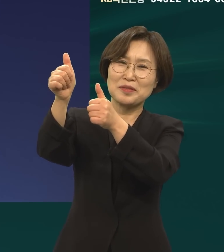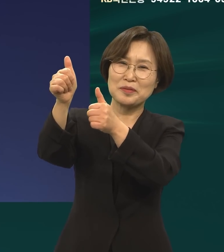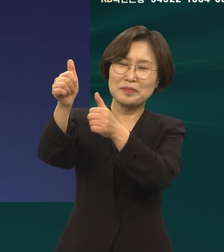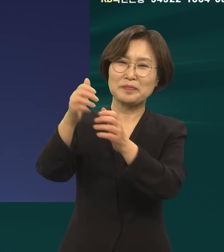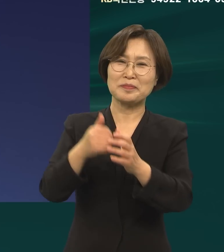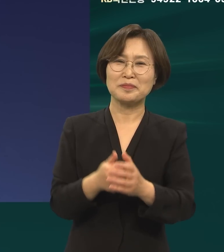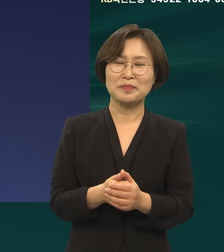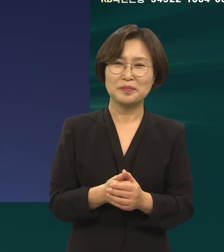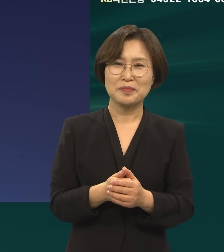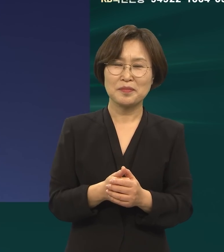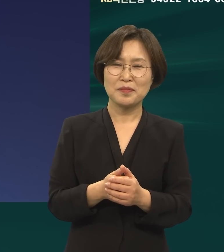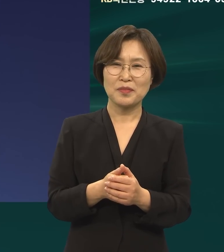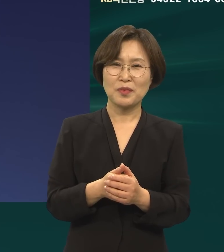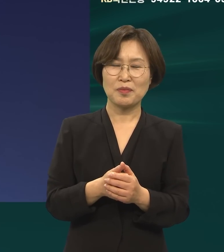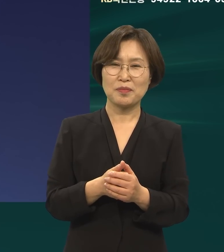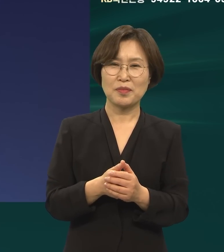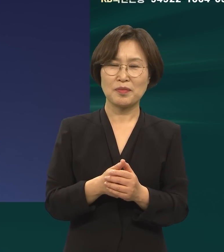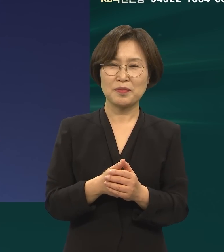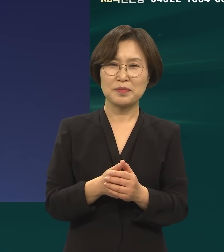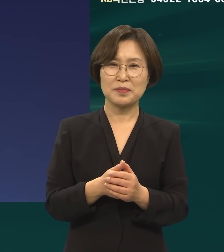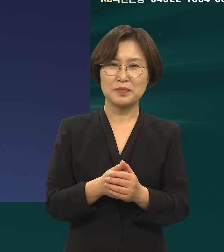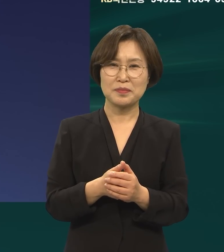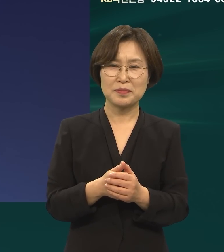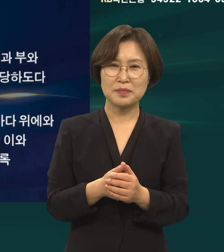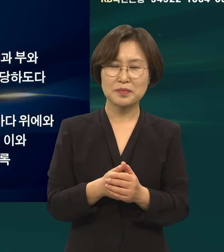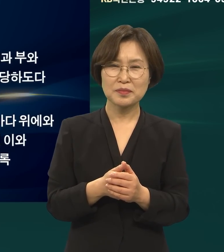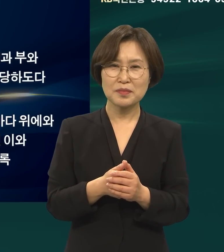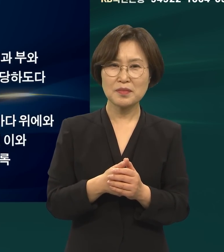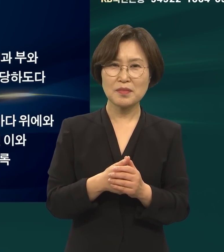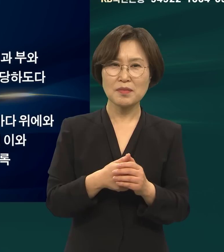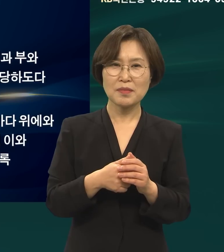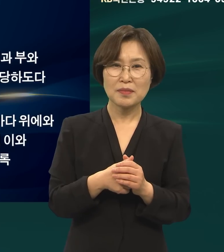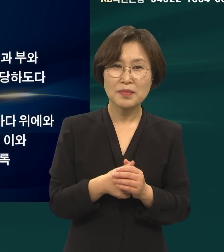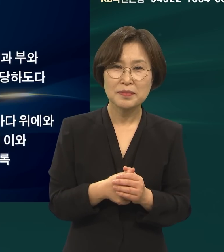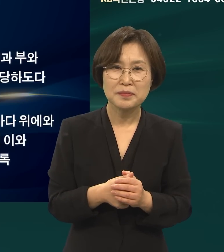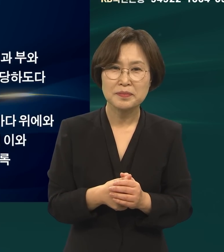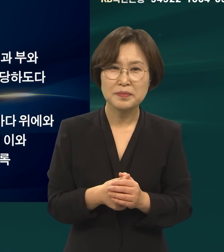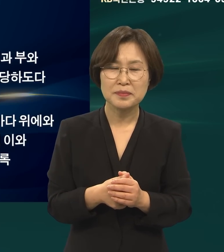저는 요한계시록 5장 12절 13절을 같이 읽겠는데요,